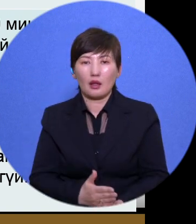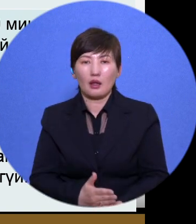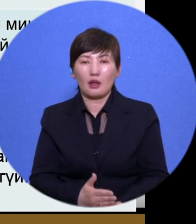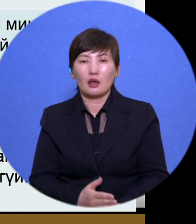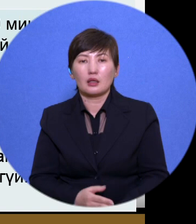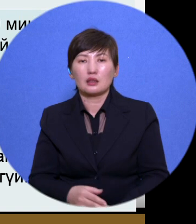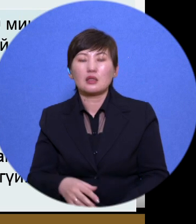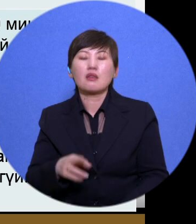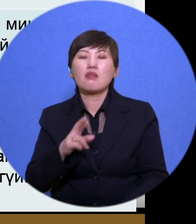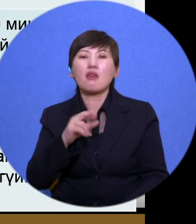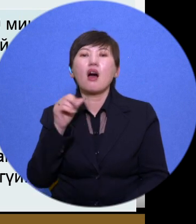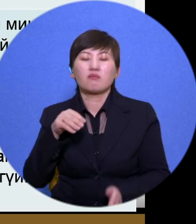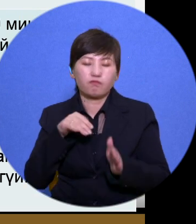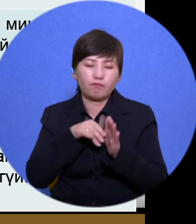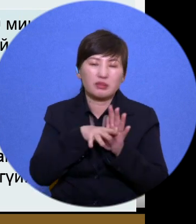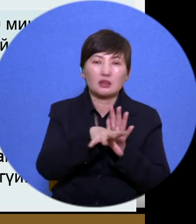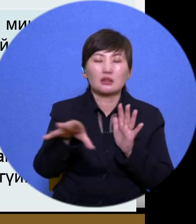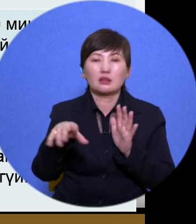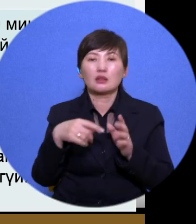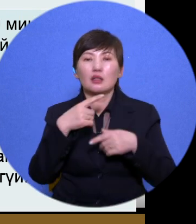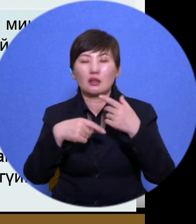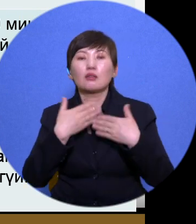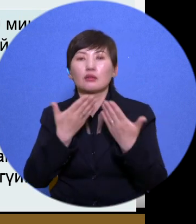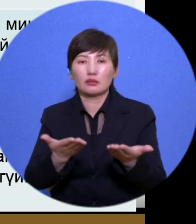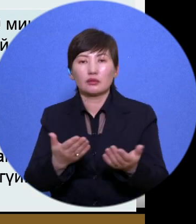халдварлах зам тэгээ нянгийн дэсвэрлэх чадварыг хэлж өгье.